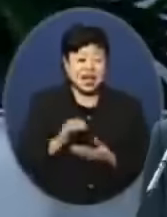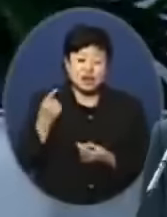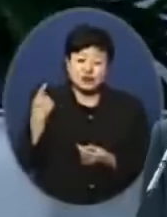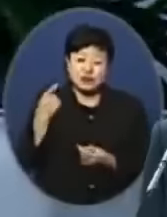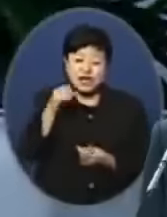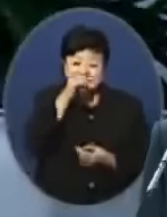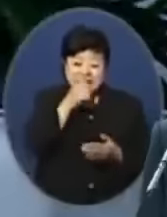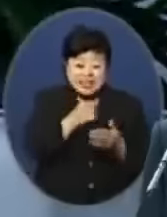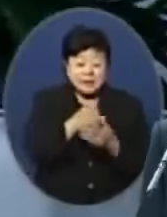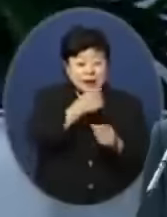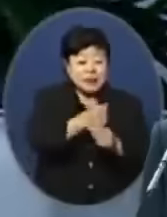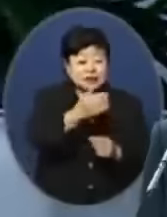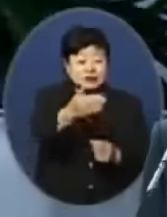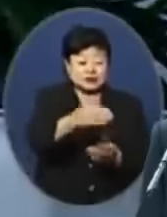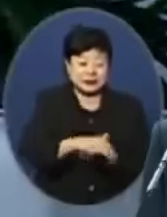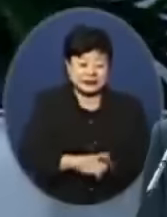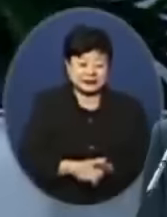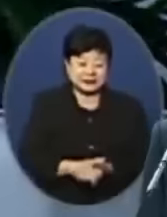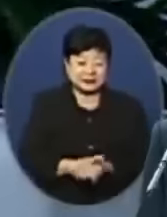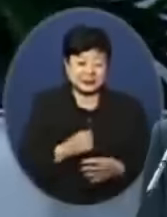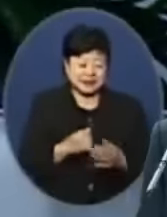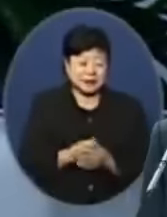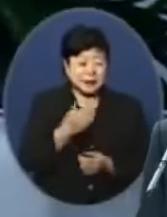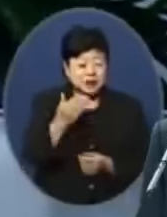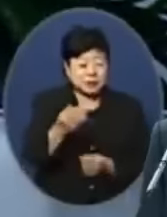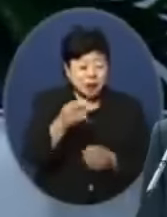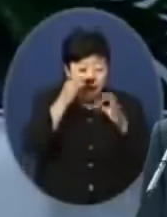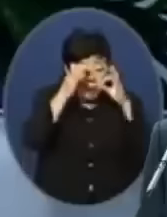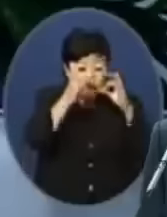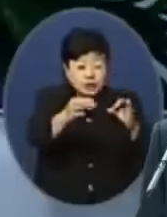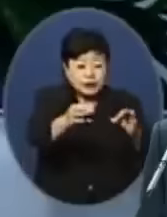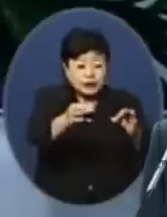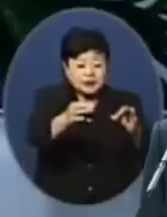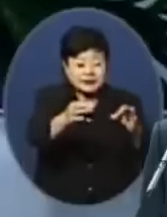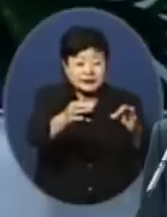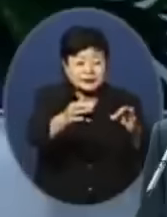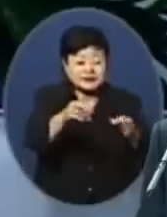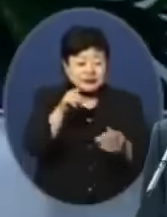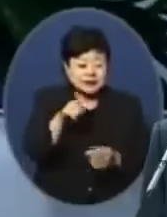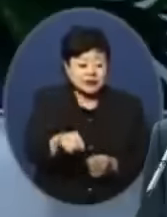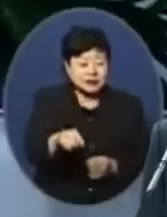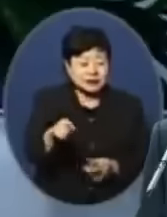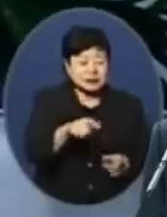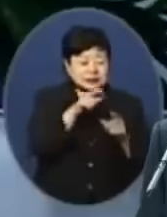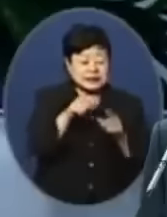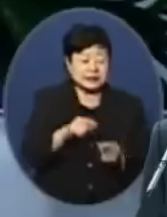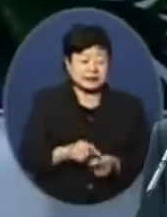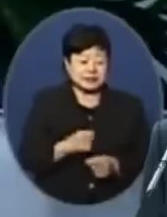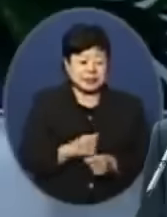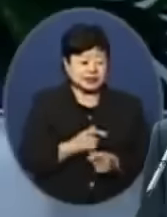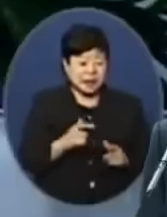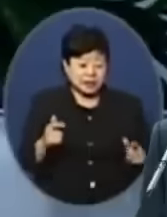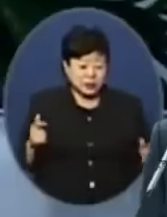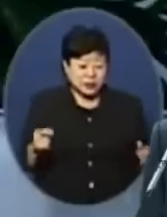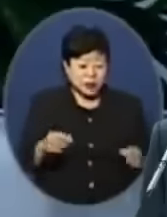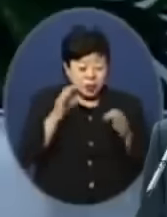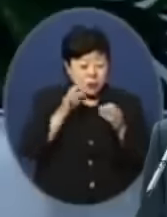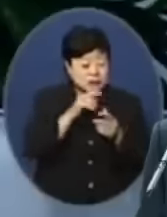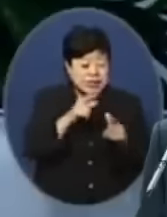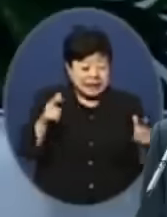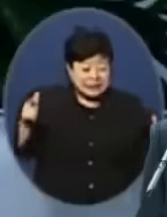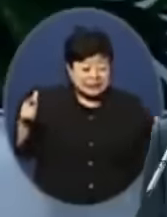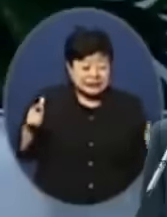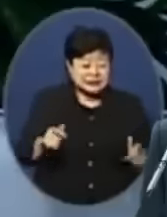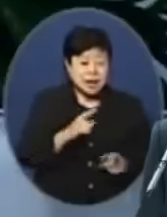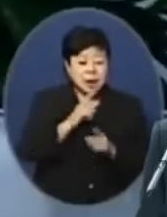있어서 만들어졌다는 것입니다. 그러므로 여러분 눈에 보이는 것이 여러분의 생활을 만들어가는 것이 아니라 눈에 안